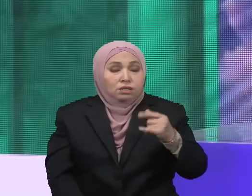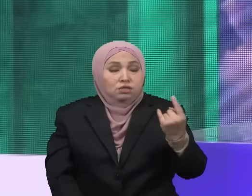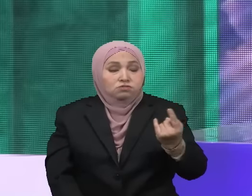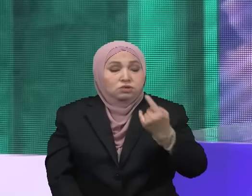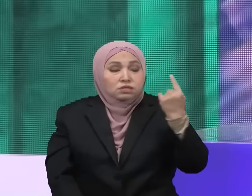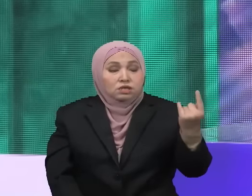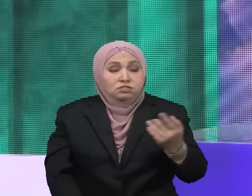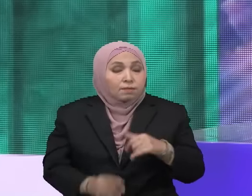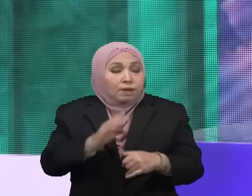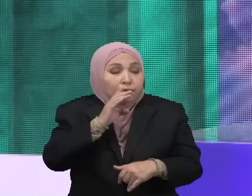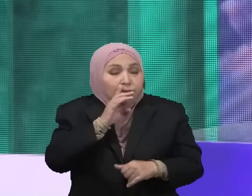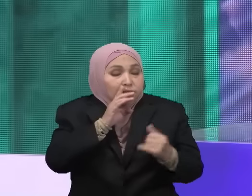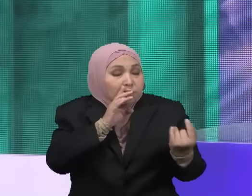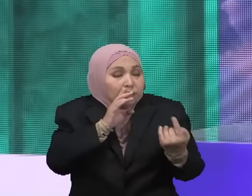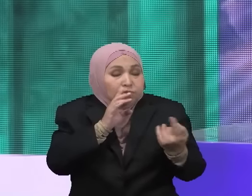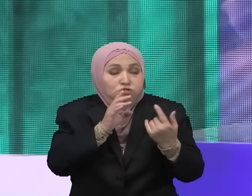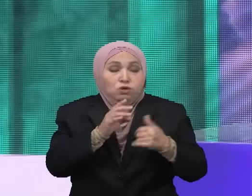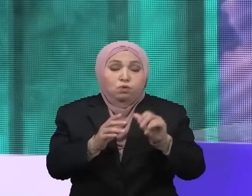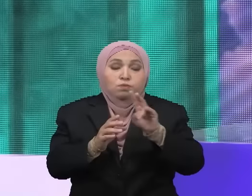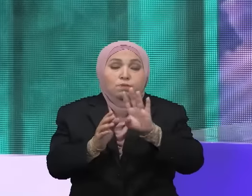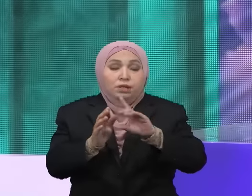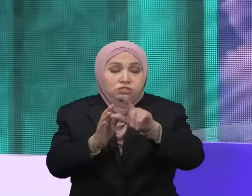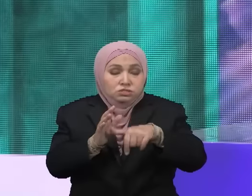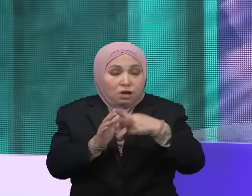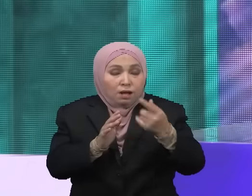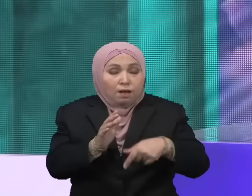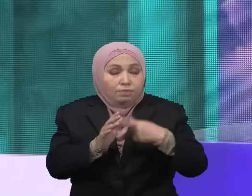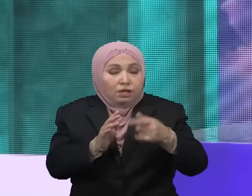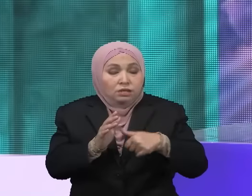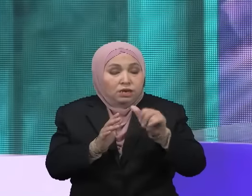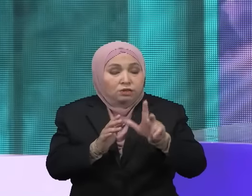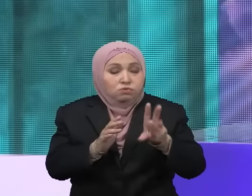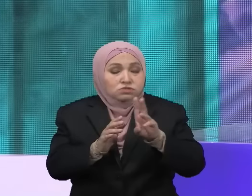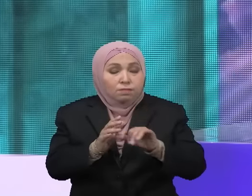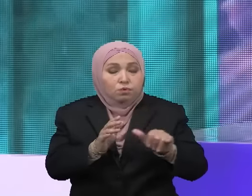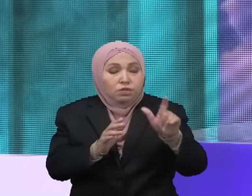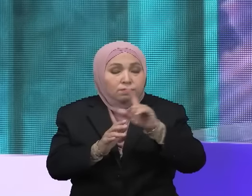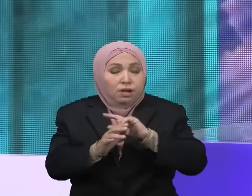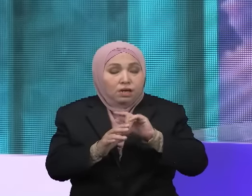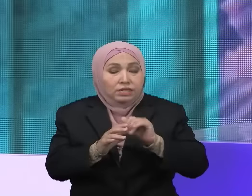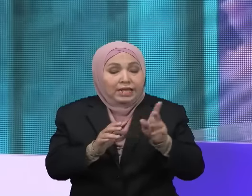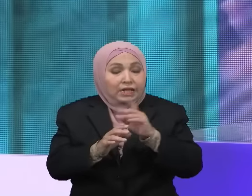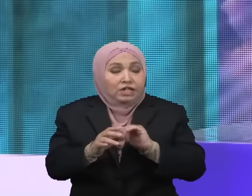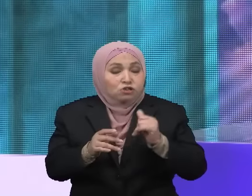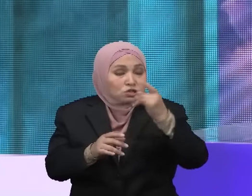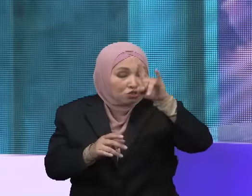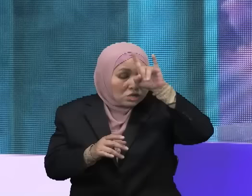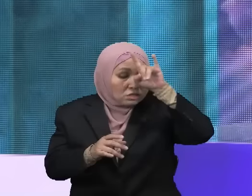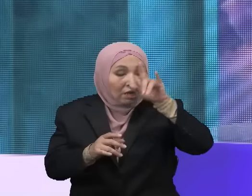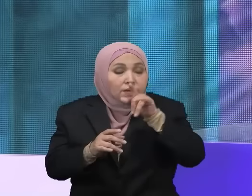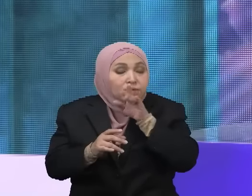sentiasa membisikkan. Jadi maksudnya 24 jam Ustaz. 24 jam 365 hari itu memang apa, syaitan ini